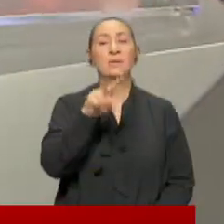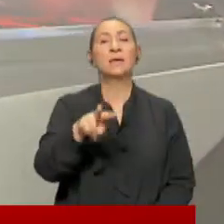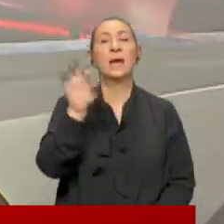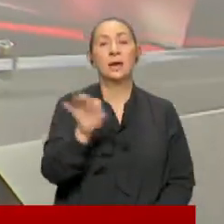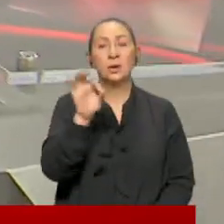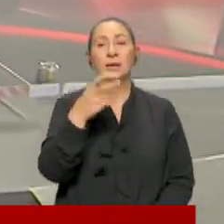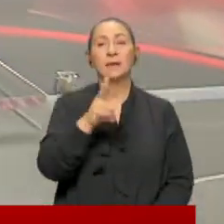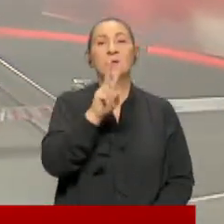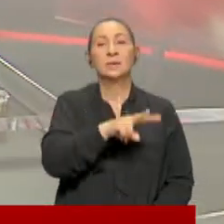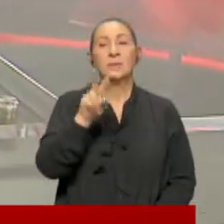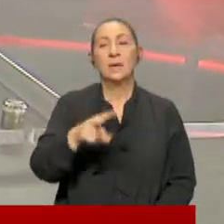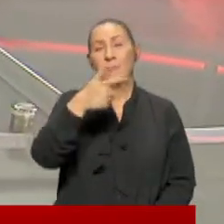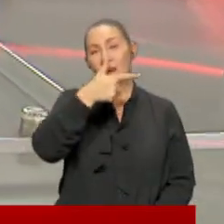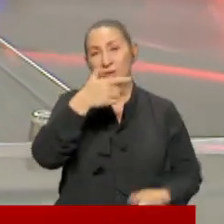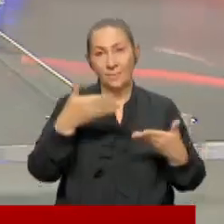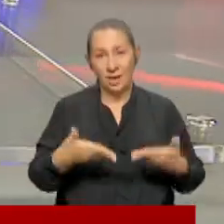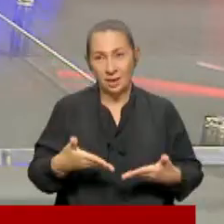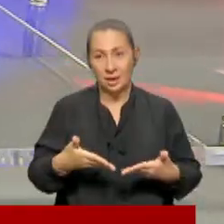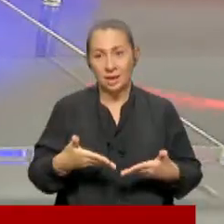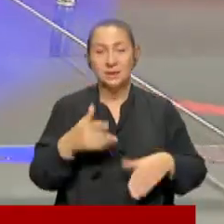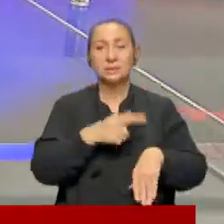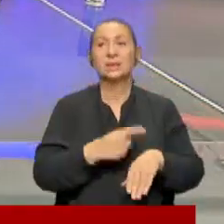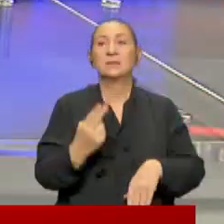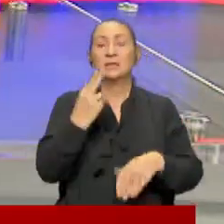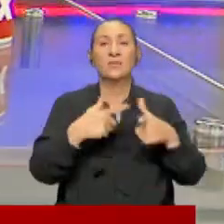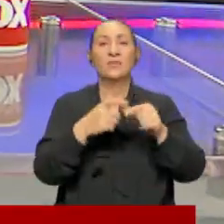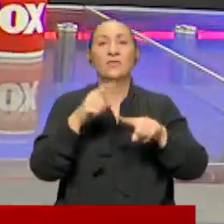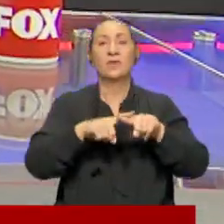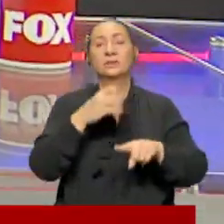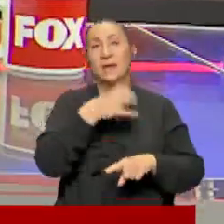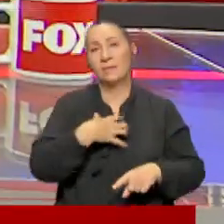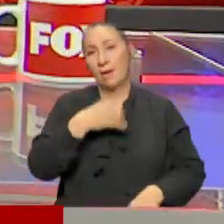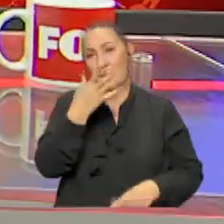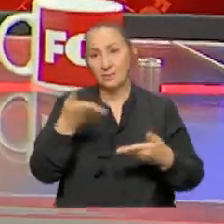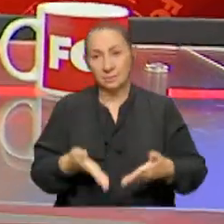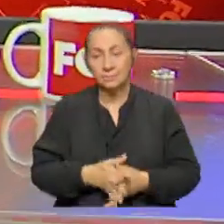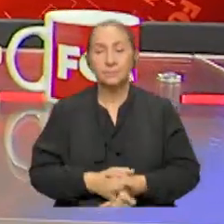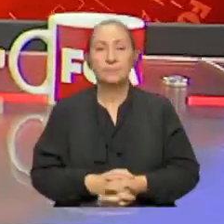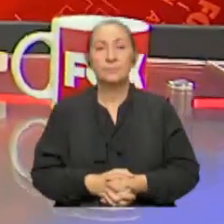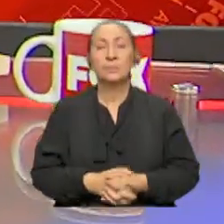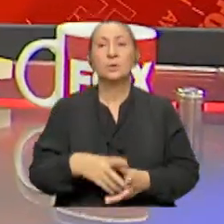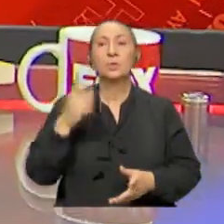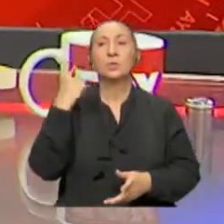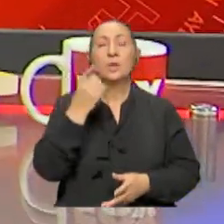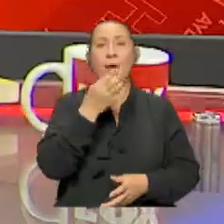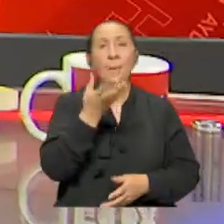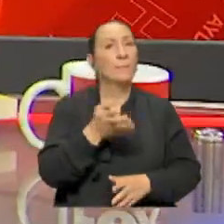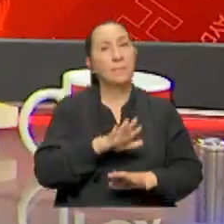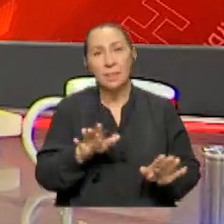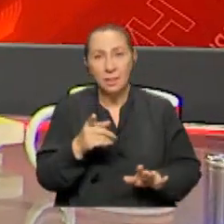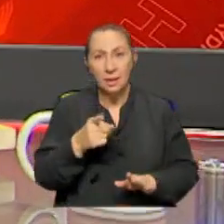22 Eylül 2022 Perşembe saat 19. Fox Ana Haber'desiniz. Efendim, dün haberini